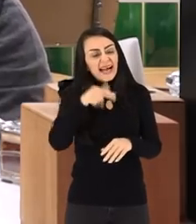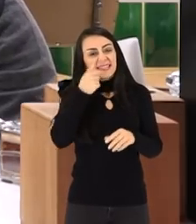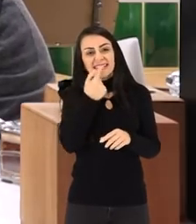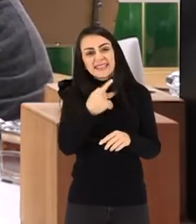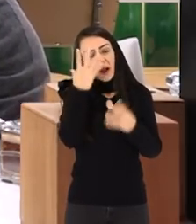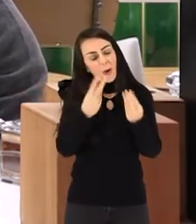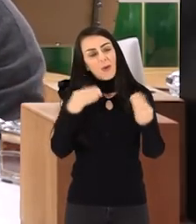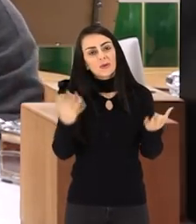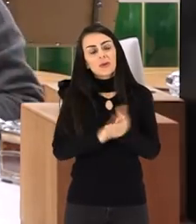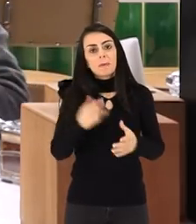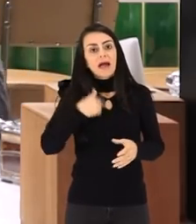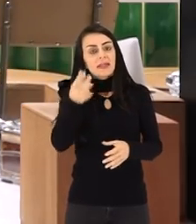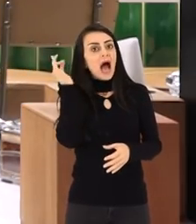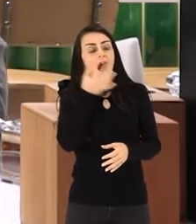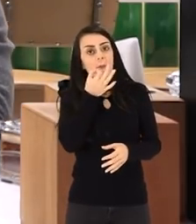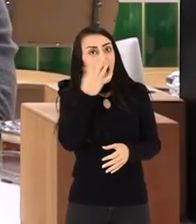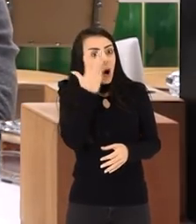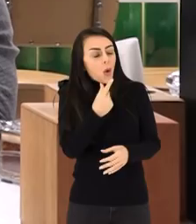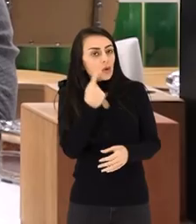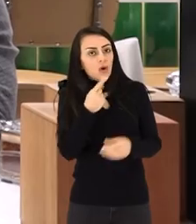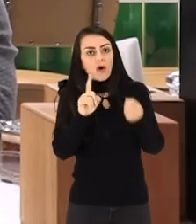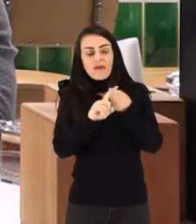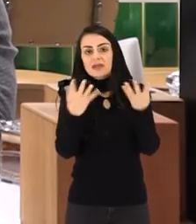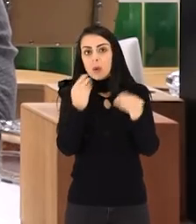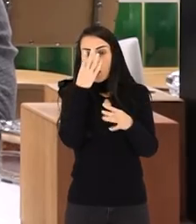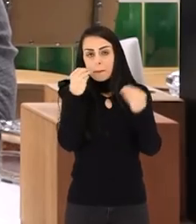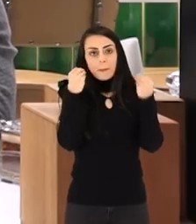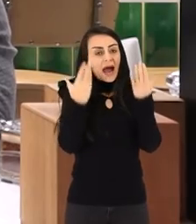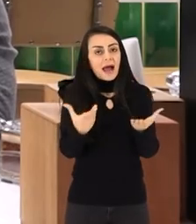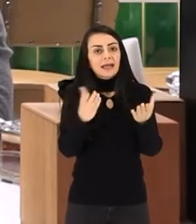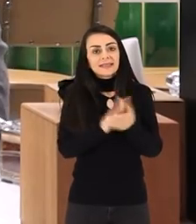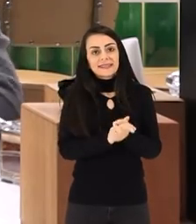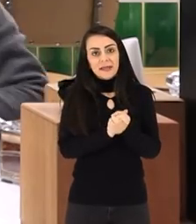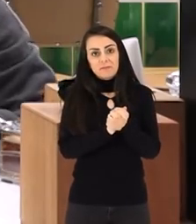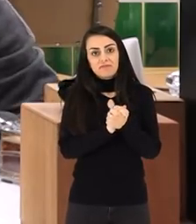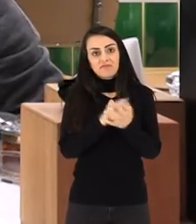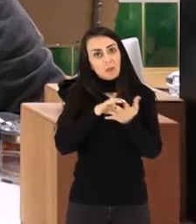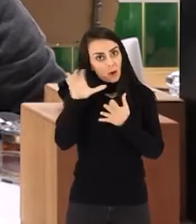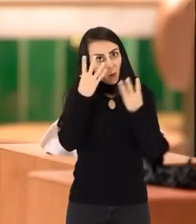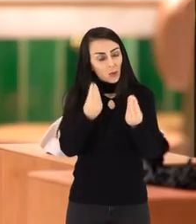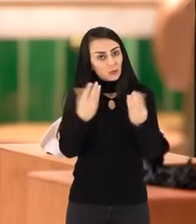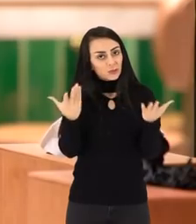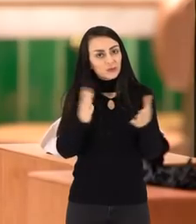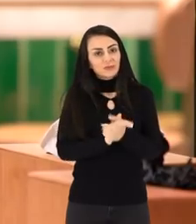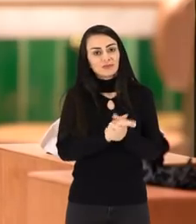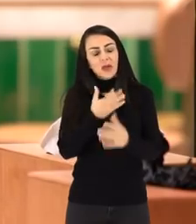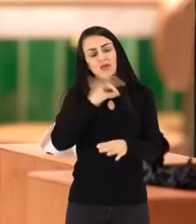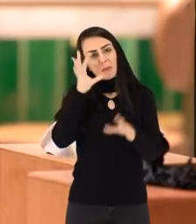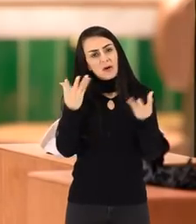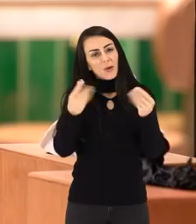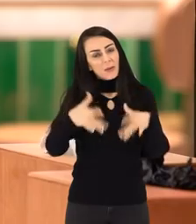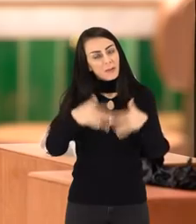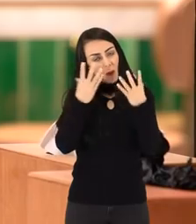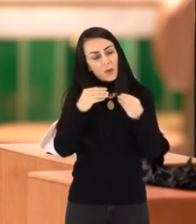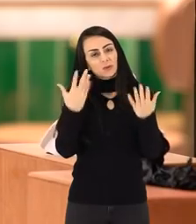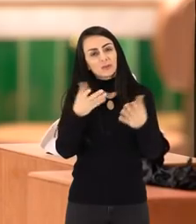de haberdar oluyorum ve çok güzel. Yani çok beğendim böyle bir konseptinizin olmasını açıkçası. Yaşasın. Çok memnunum. Devam ediyorum çayımdan bir